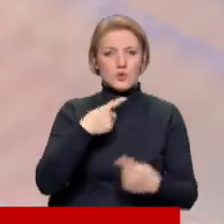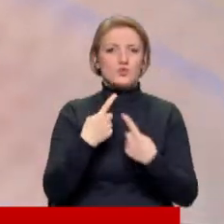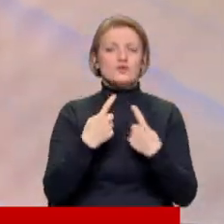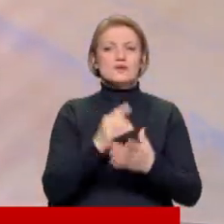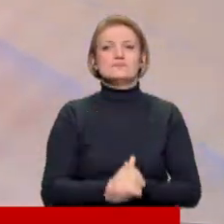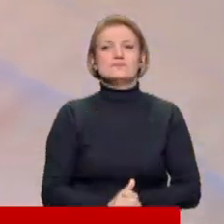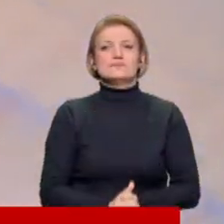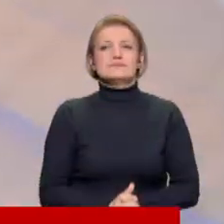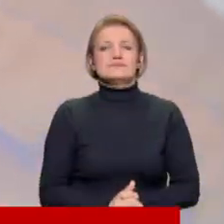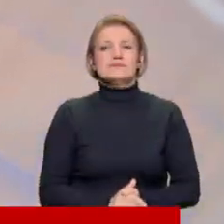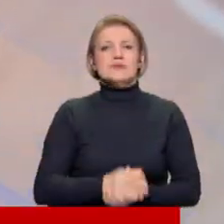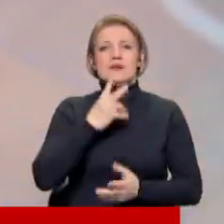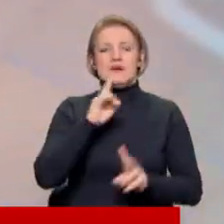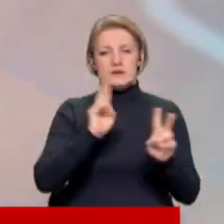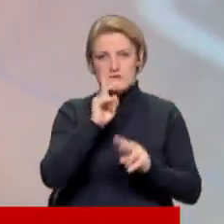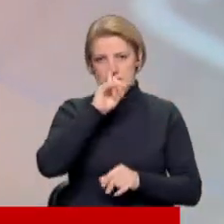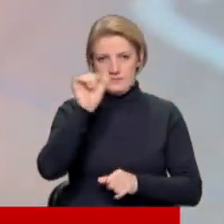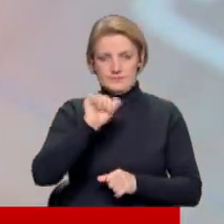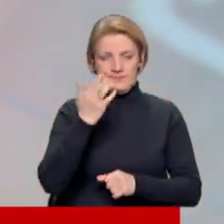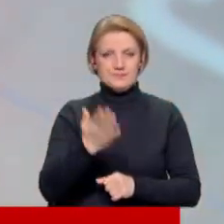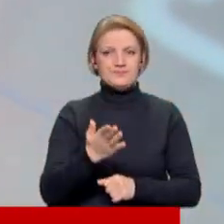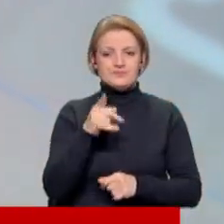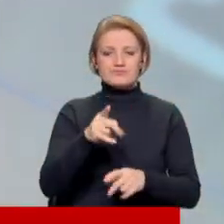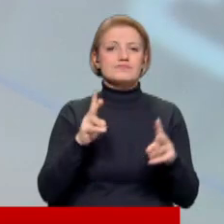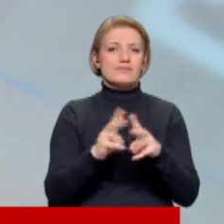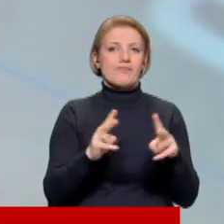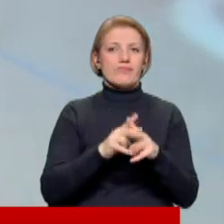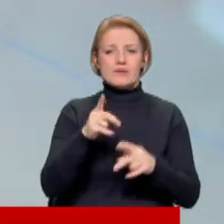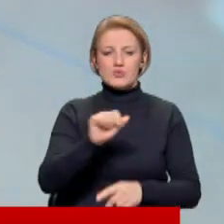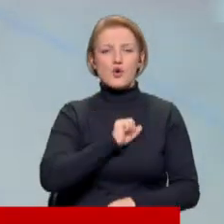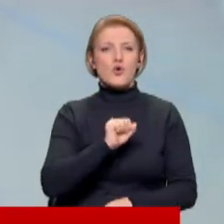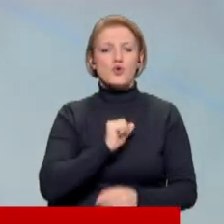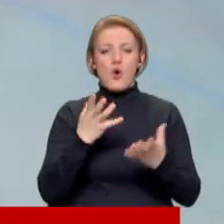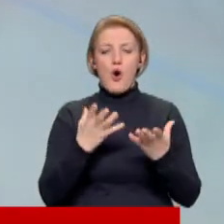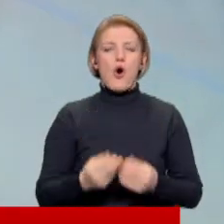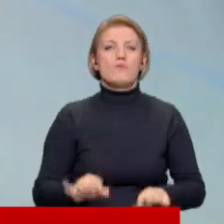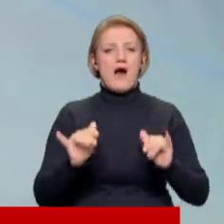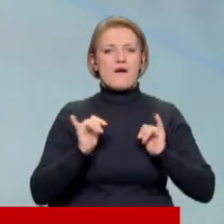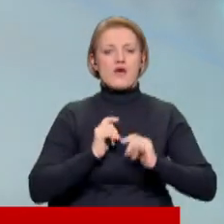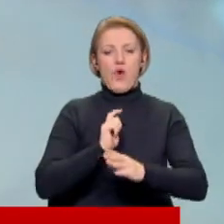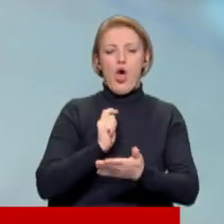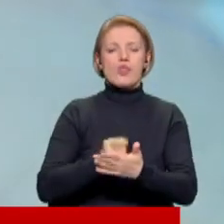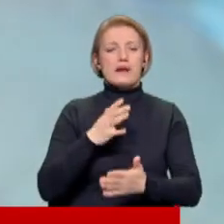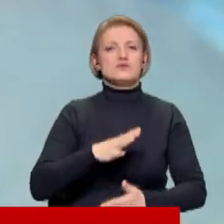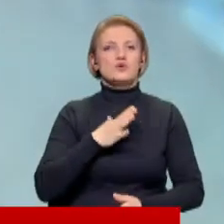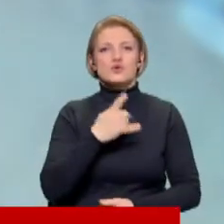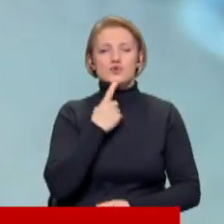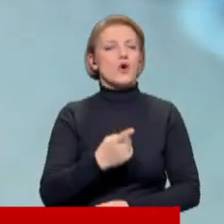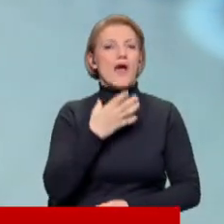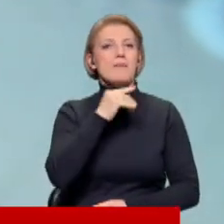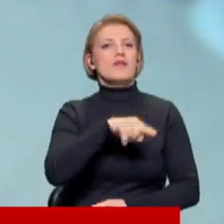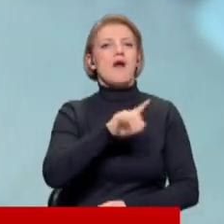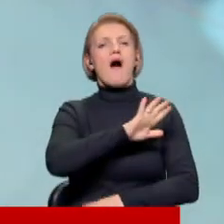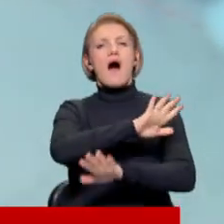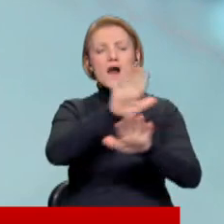konuşalım elektrik ve doğalgaz bu fatura bu korku olmadan rahatça ödemek istiyoruz diyor emekli herkes